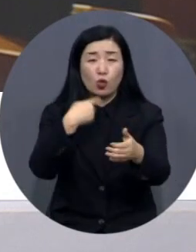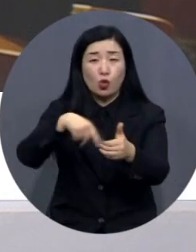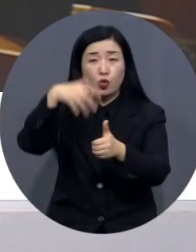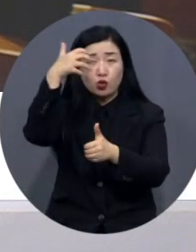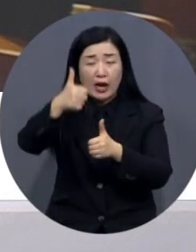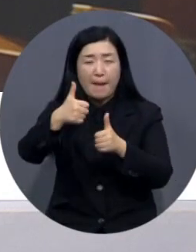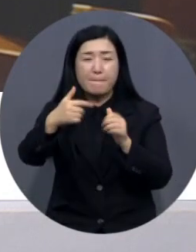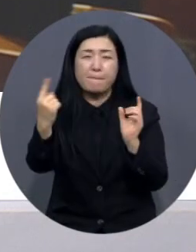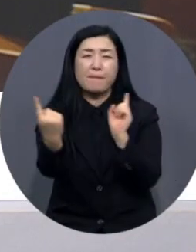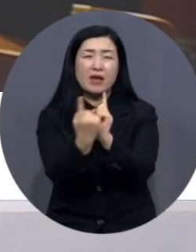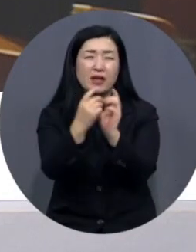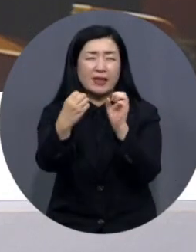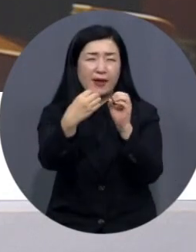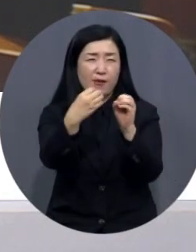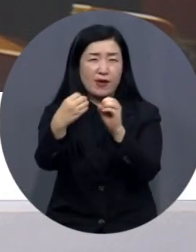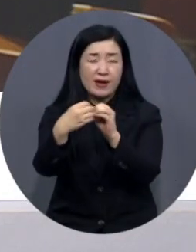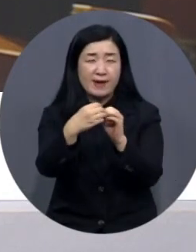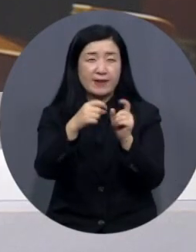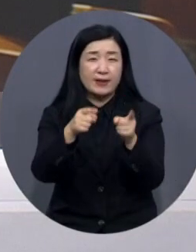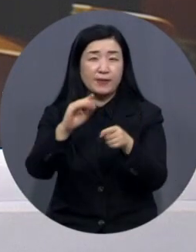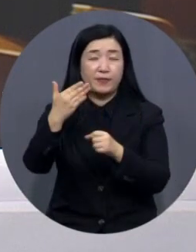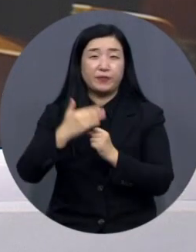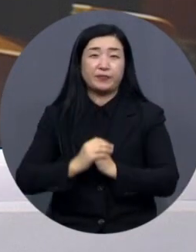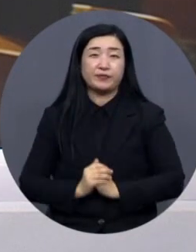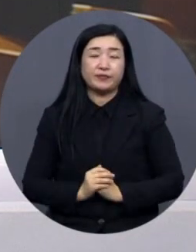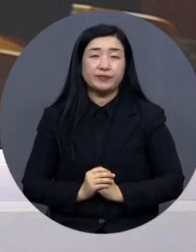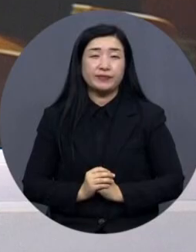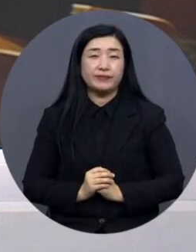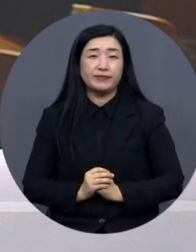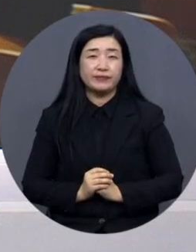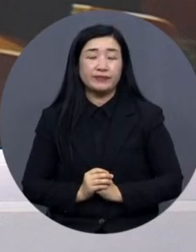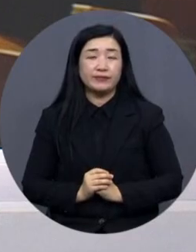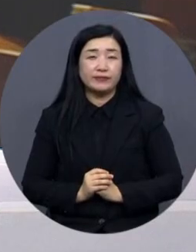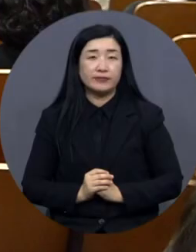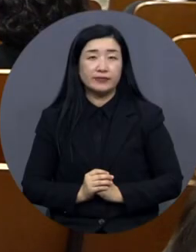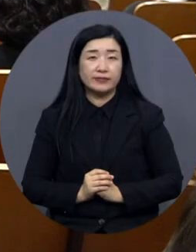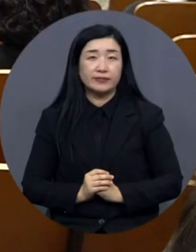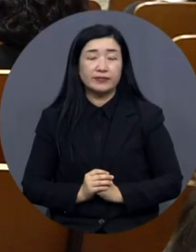자리가 마련됐습니다. 홍수연 기자입니다.